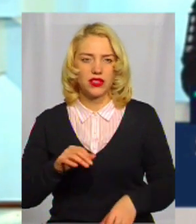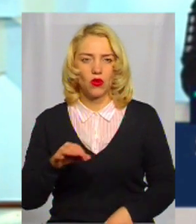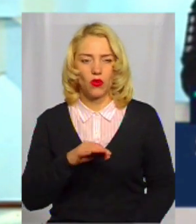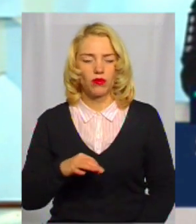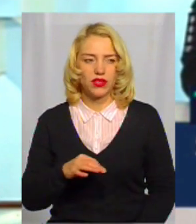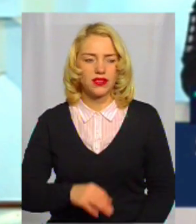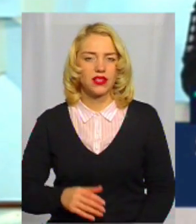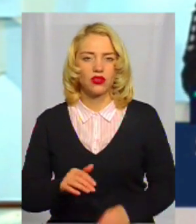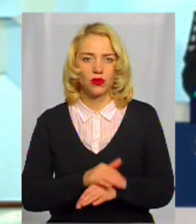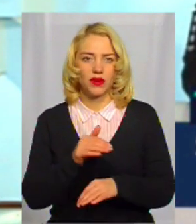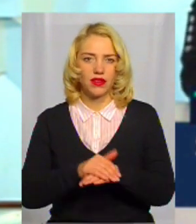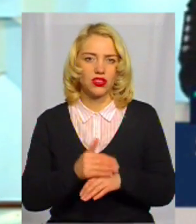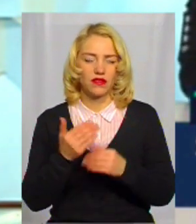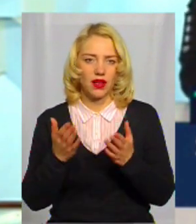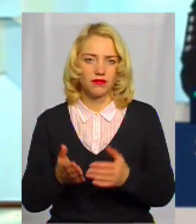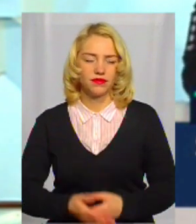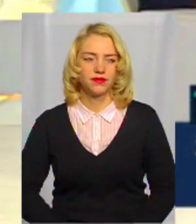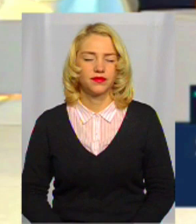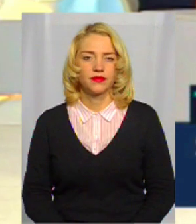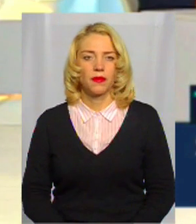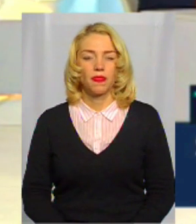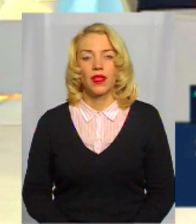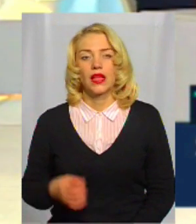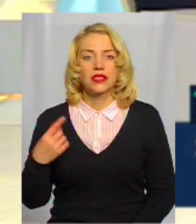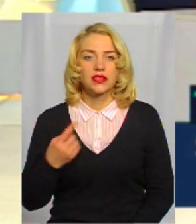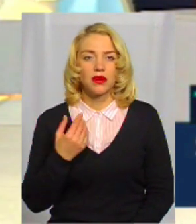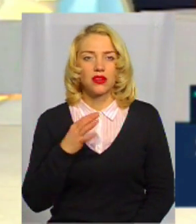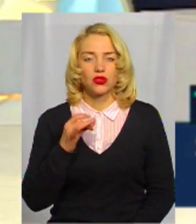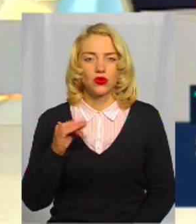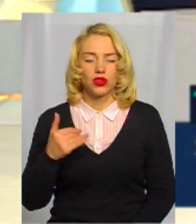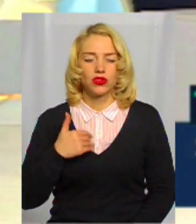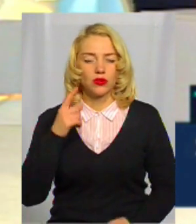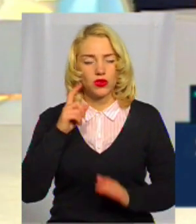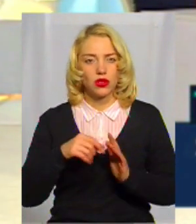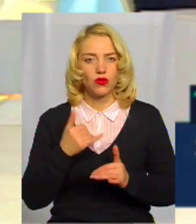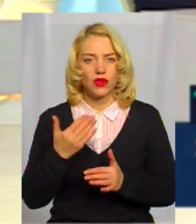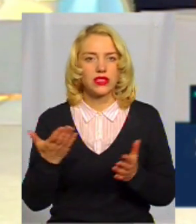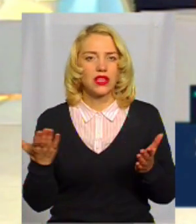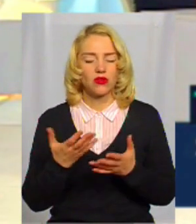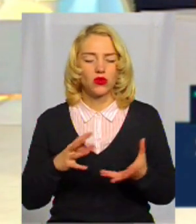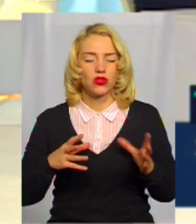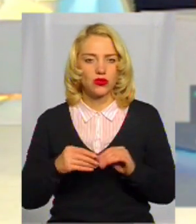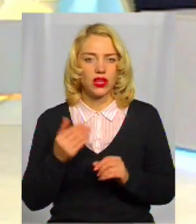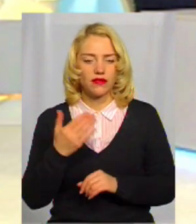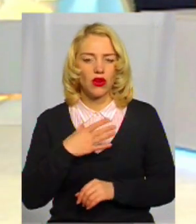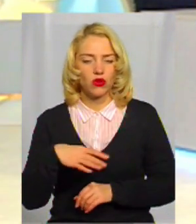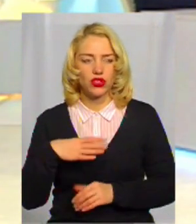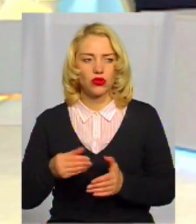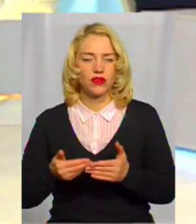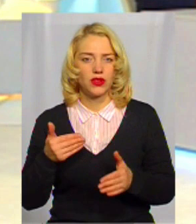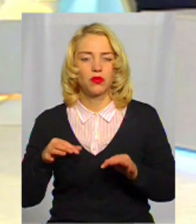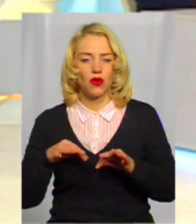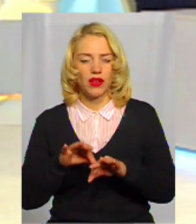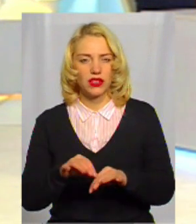області. Доброго вечора. Доброго вечора. Спершу, пане Ігоре, хотів у вас уточнити, якого результату очікуєте від